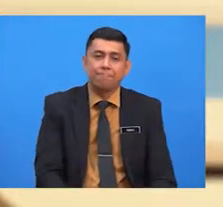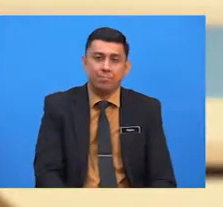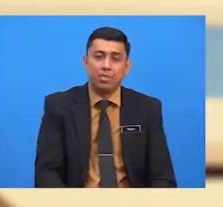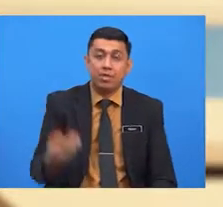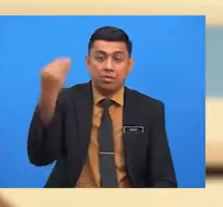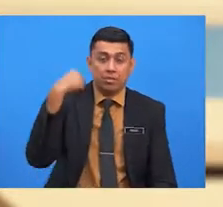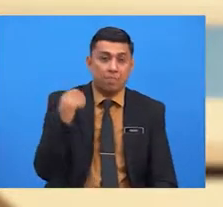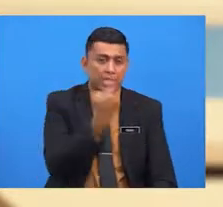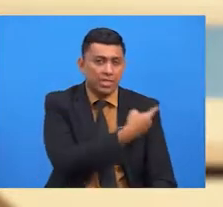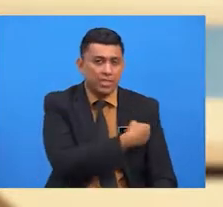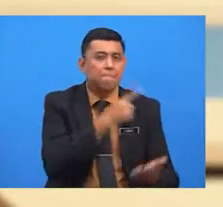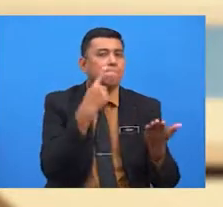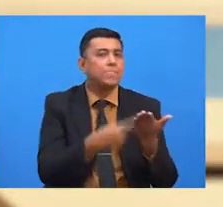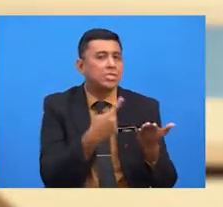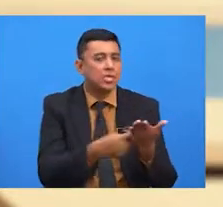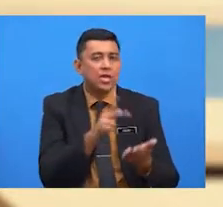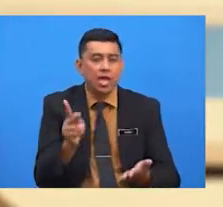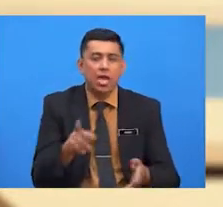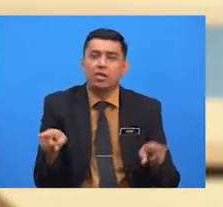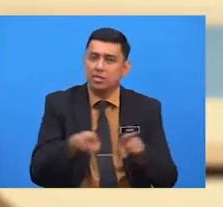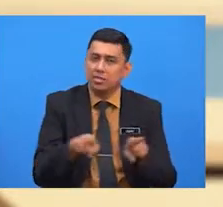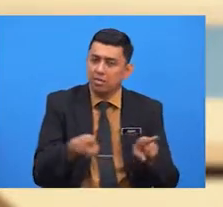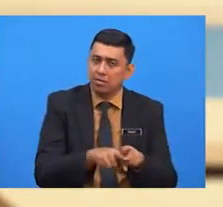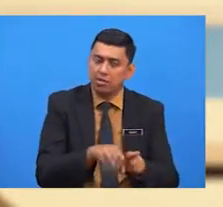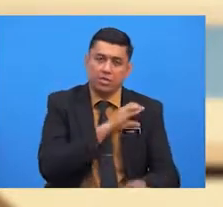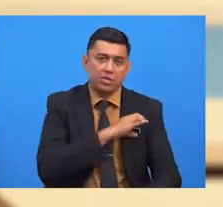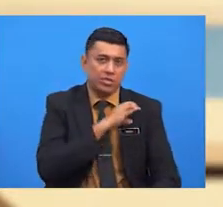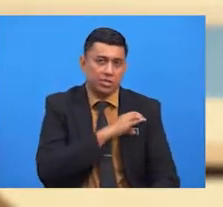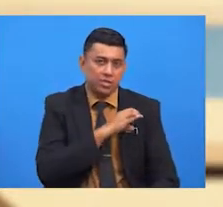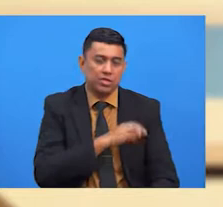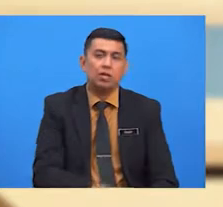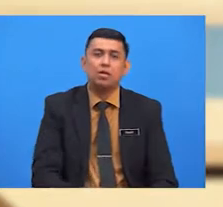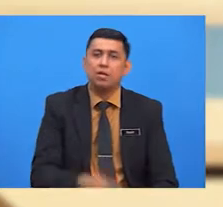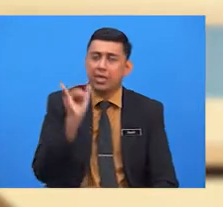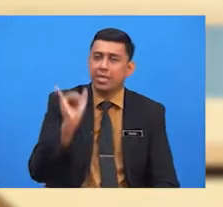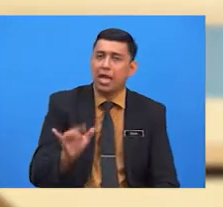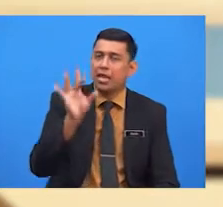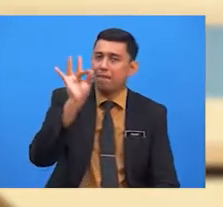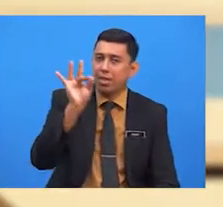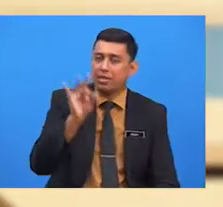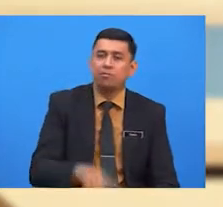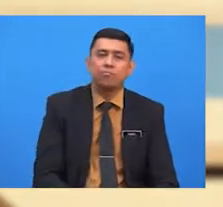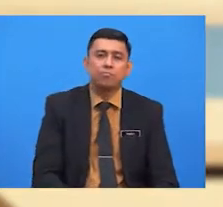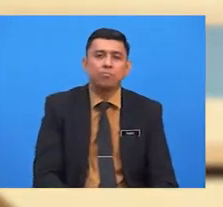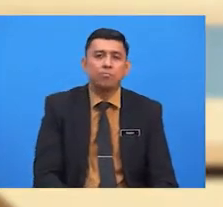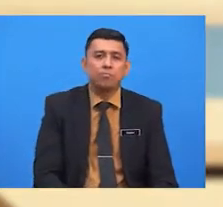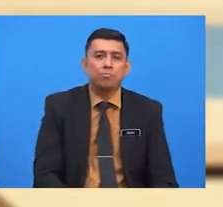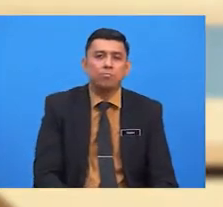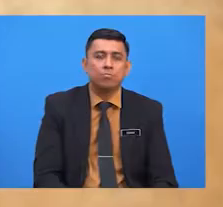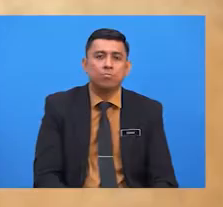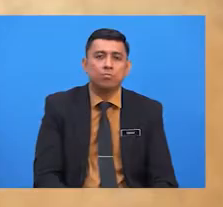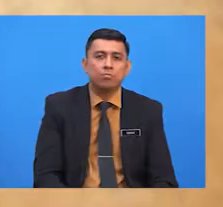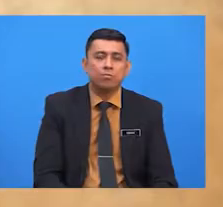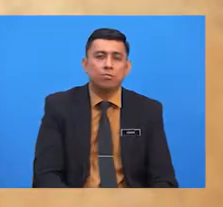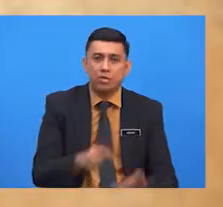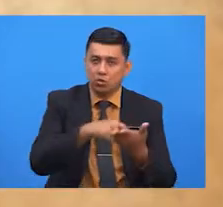Mari kita bincangkan bersama dalam ciri tamadun yang ke-8, iaitu